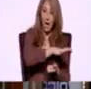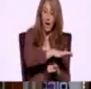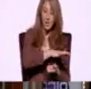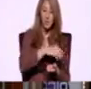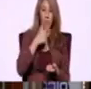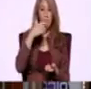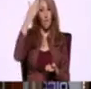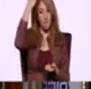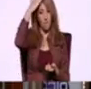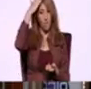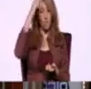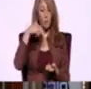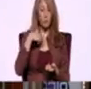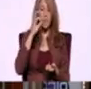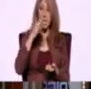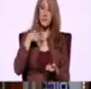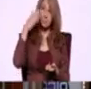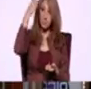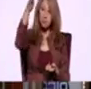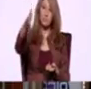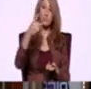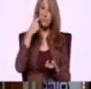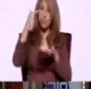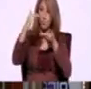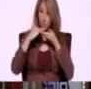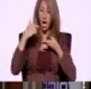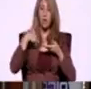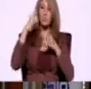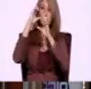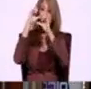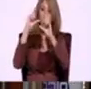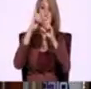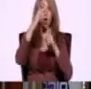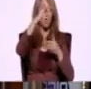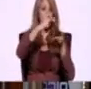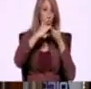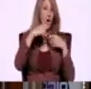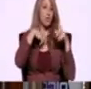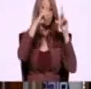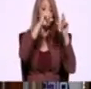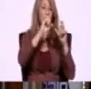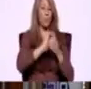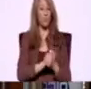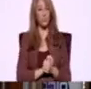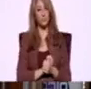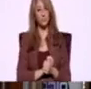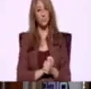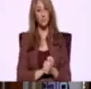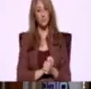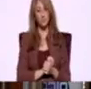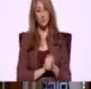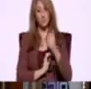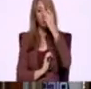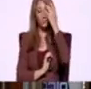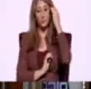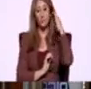فوق راسنا، هنجيلكم لغاية عندكم ان شاء الله، وربنا يقدرنا ونقدر نعمل المطلوب مننا وزيادة. عايز